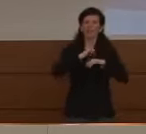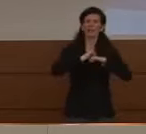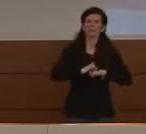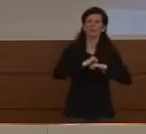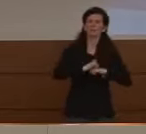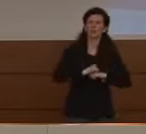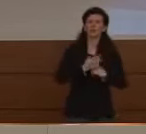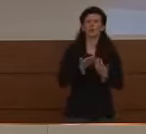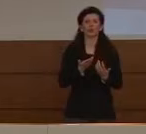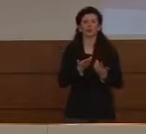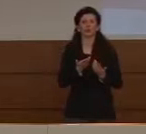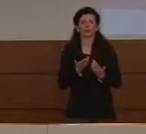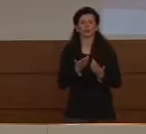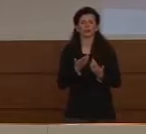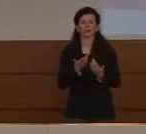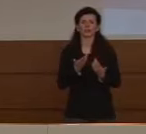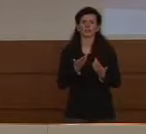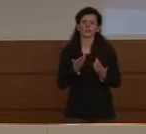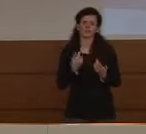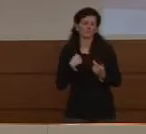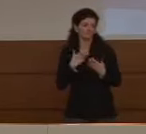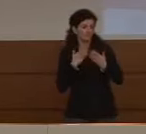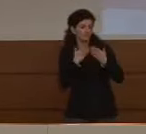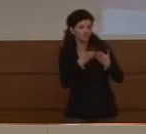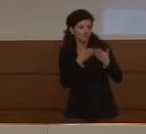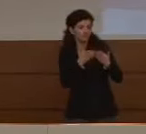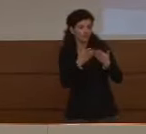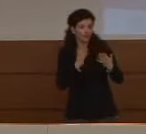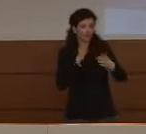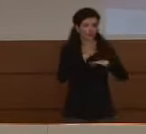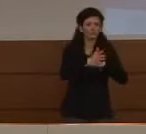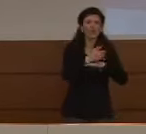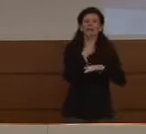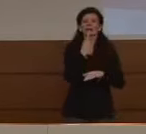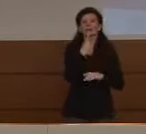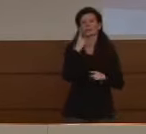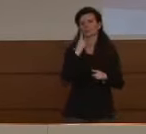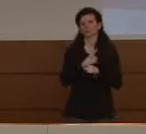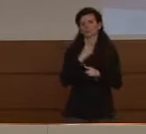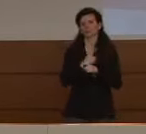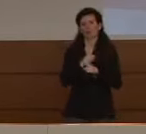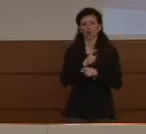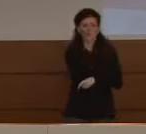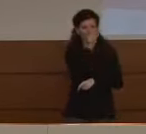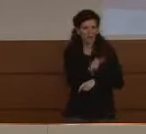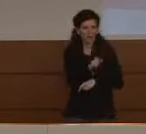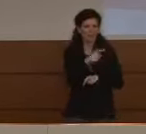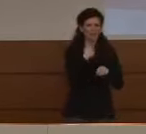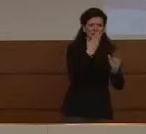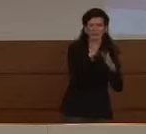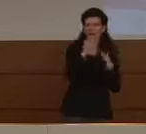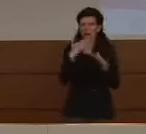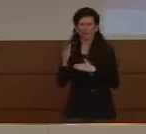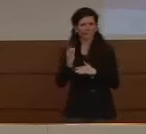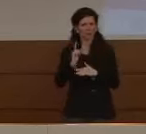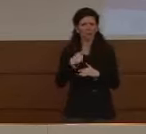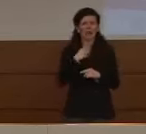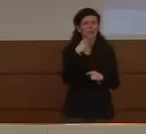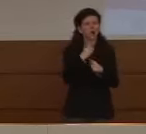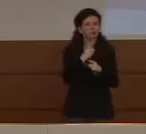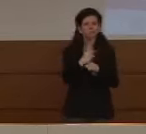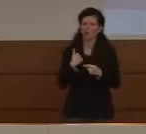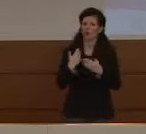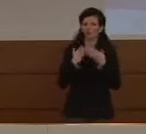soccorre credo a mio giudizio tutti i colori quali ne hanno bisogno questo fatto che i numeri di